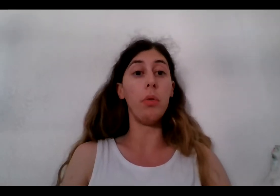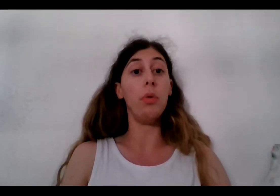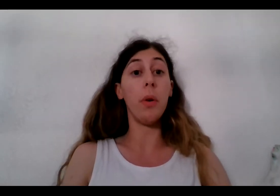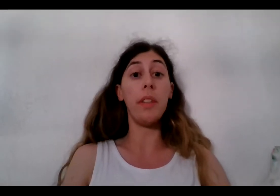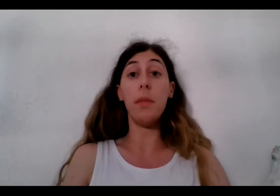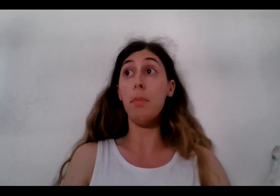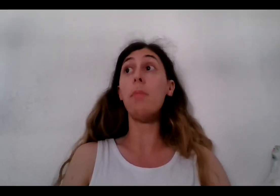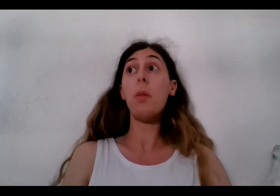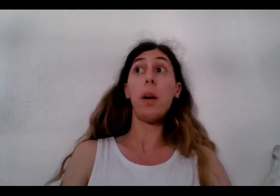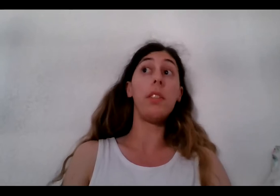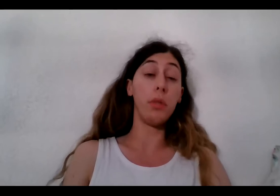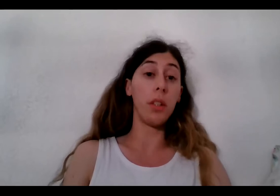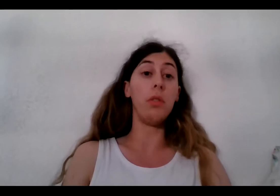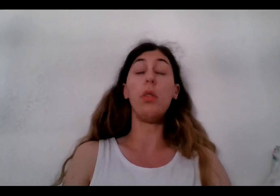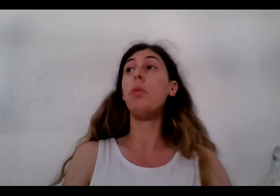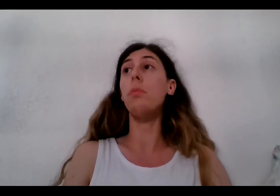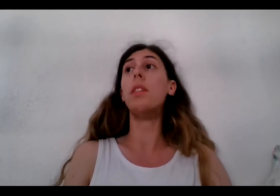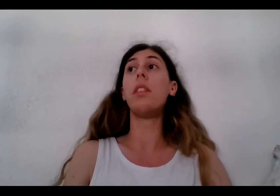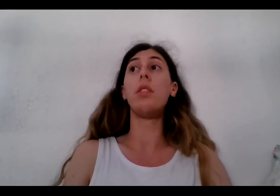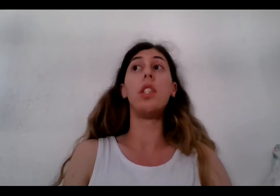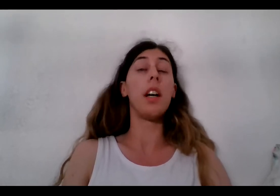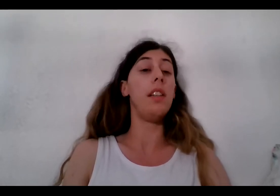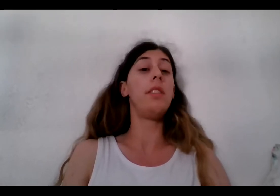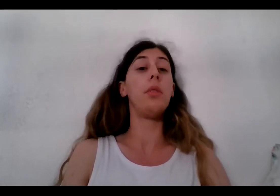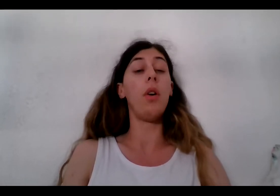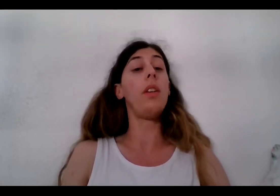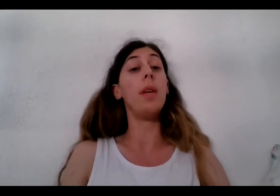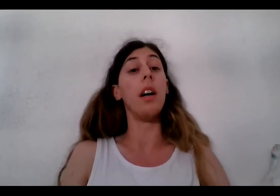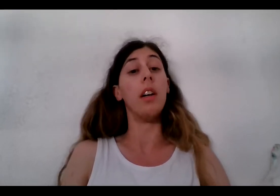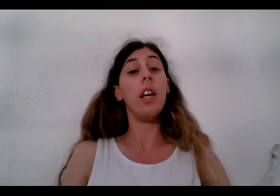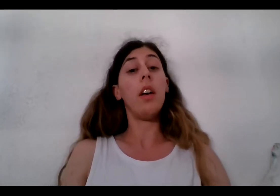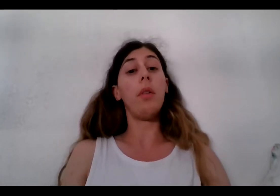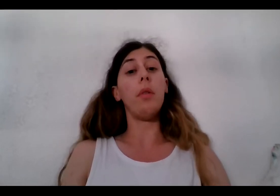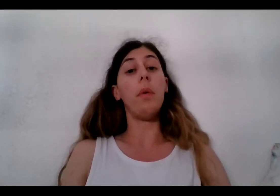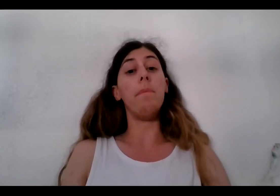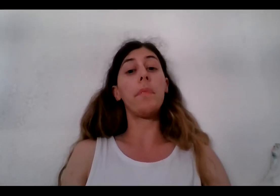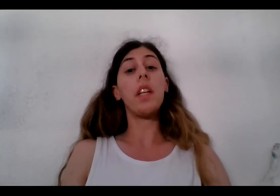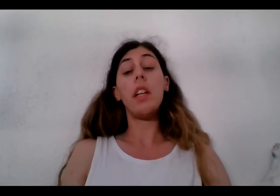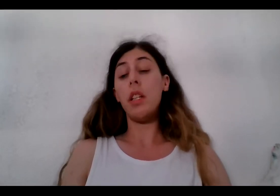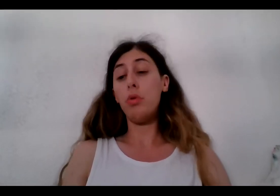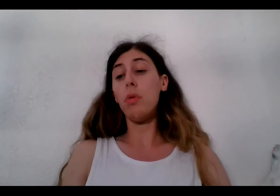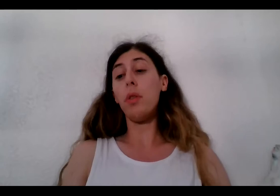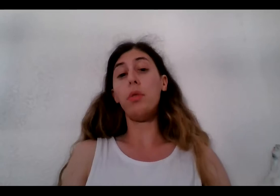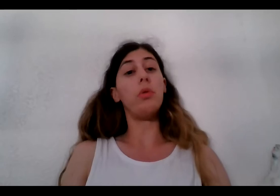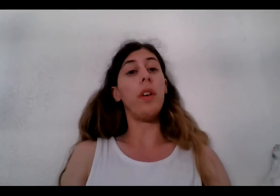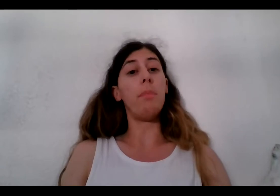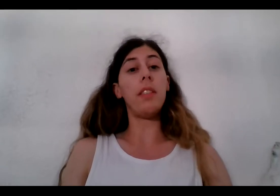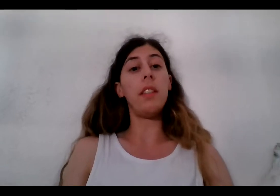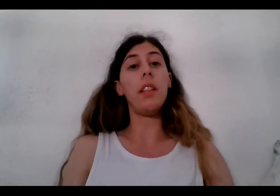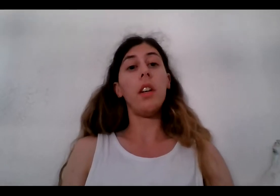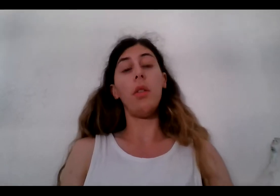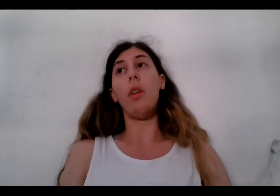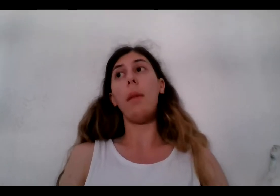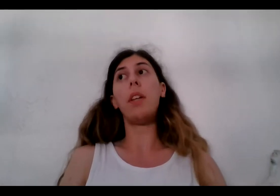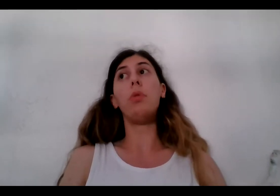majoritairement demandées, même par les endocrinologues ou médecins généralistes en libéral. Et justement, donc on va